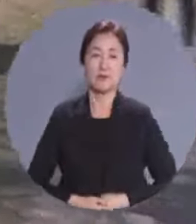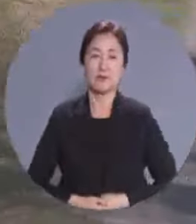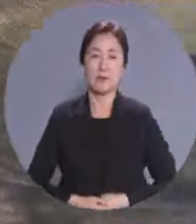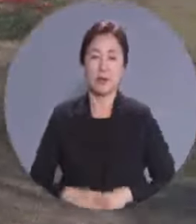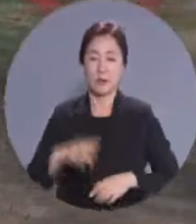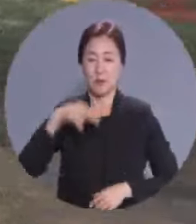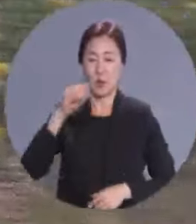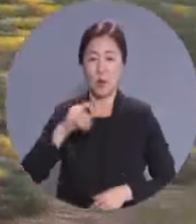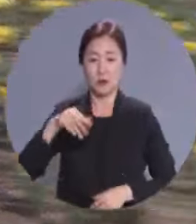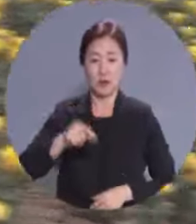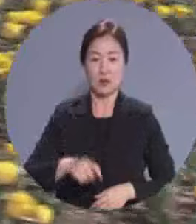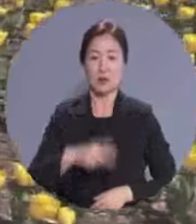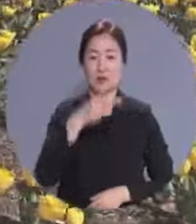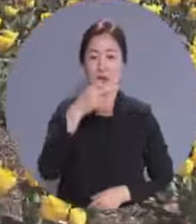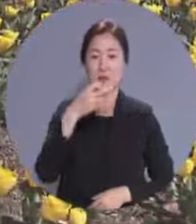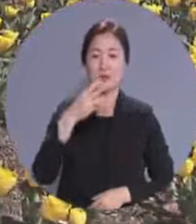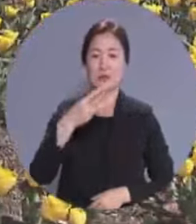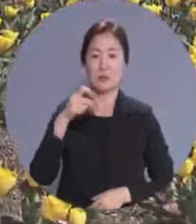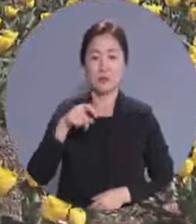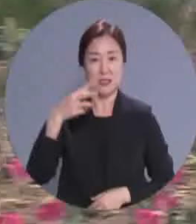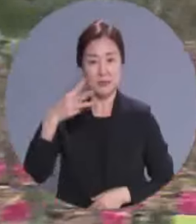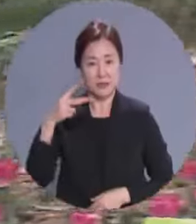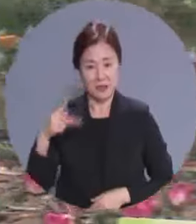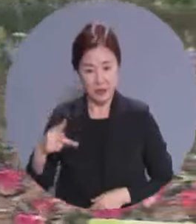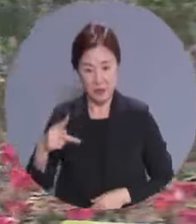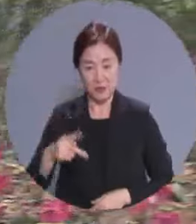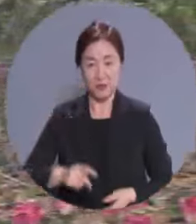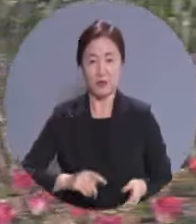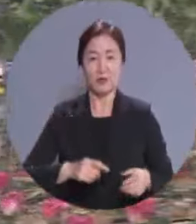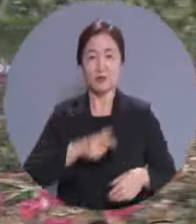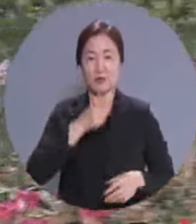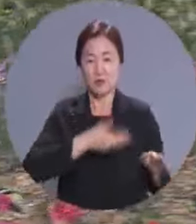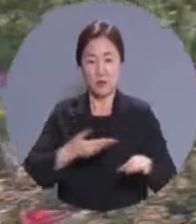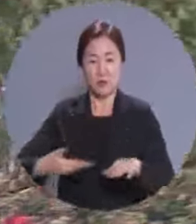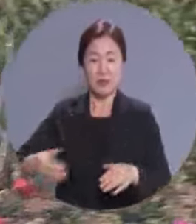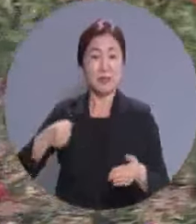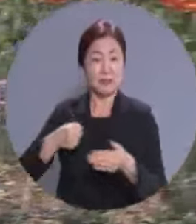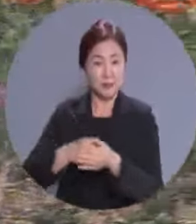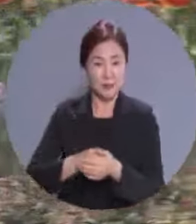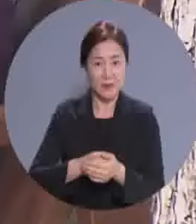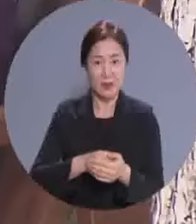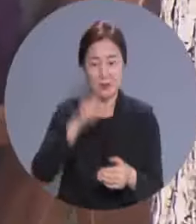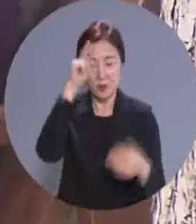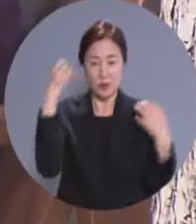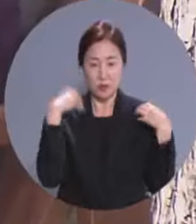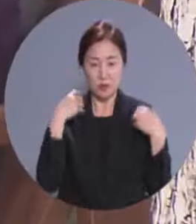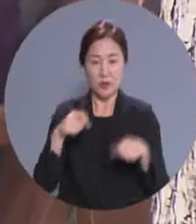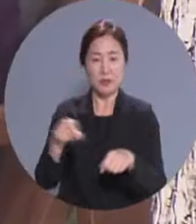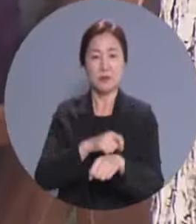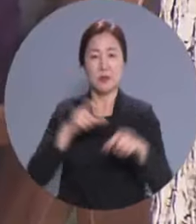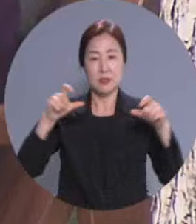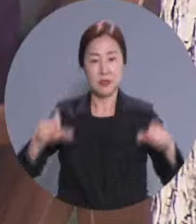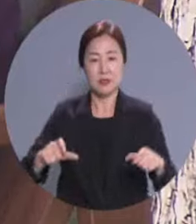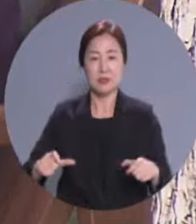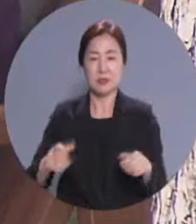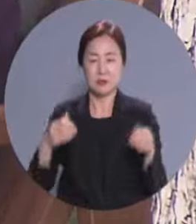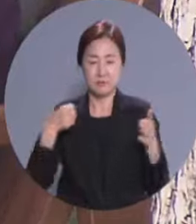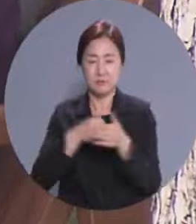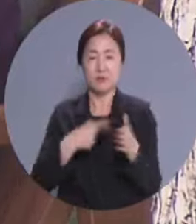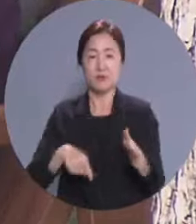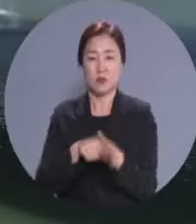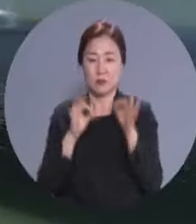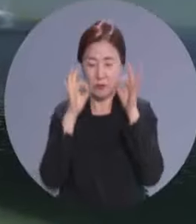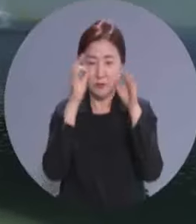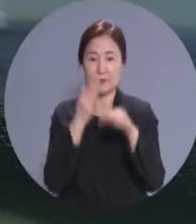동천 13.3km 구간에 대한 국가하천 지정에 이어 산업부의 기회발전 특구 지정을 위해 공을 들이는 이유이기도